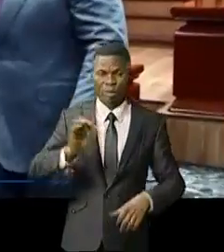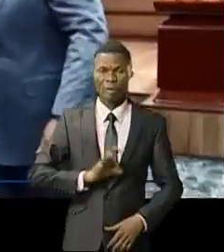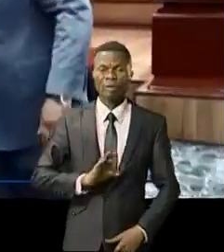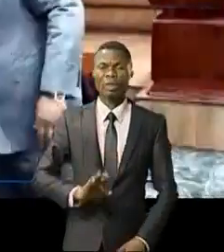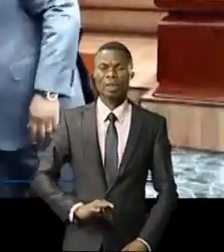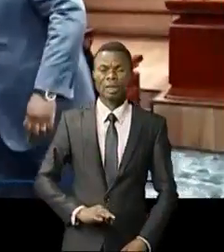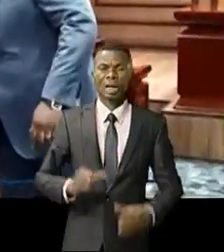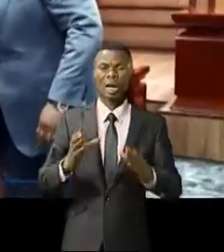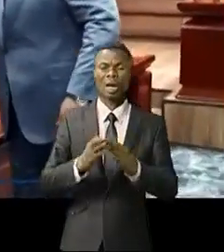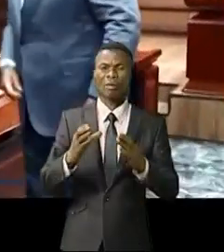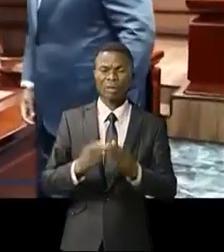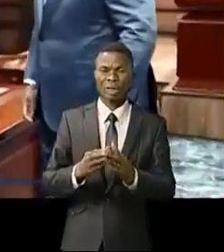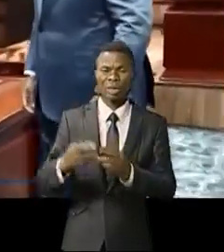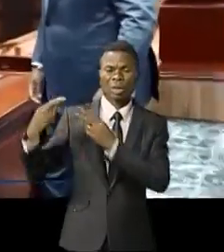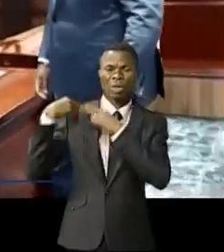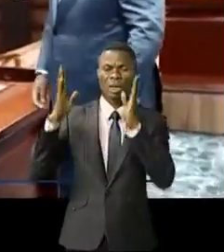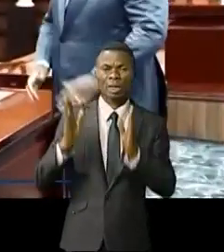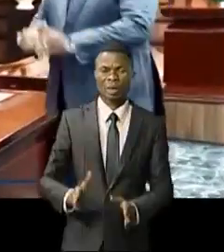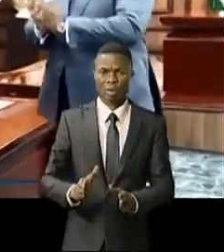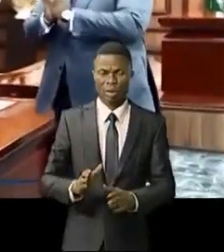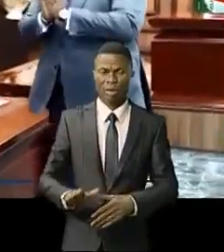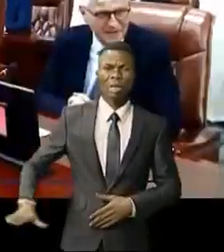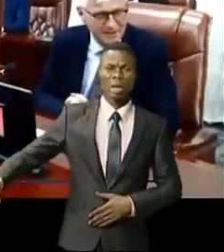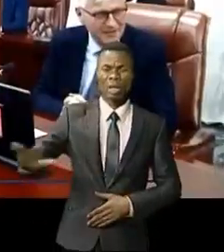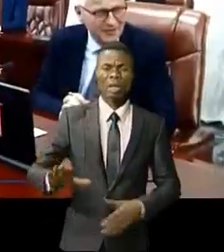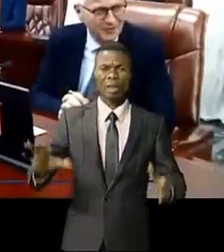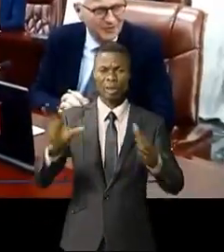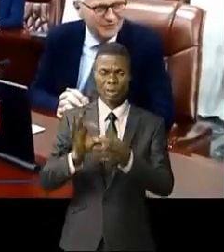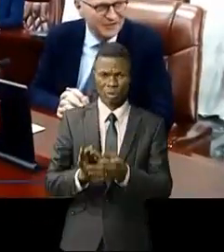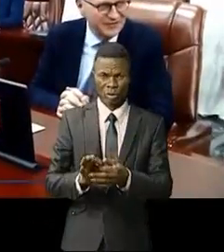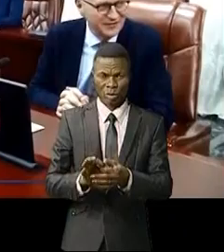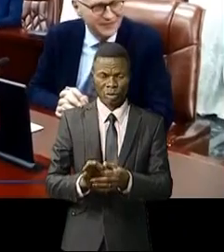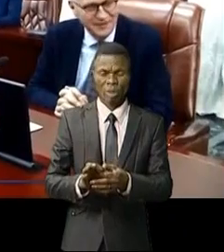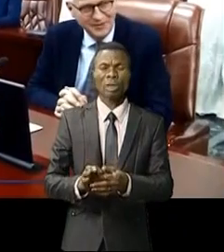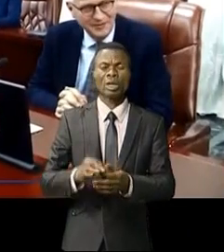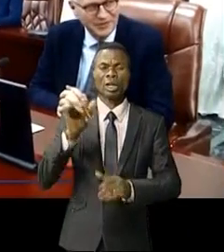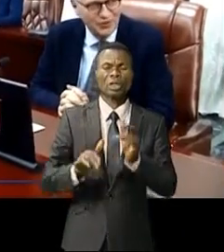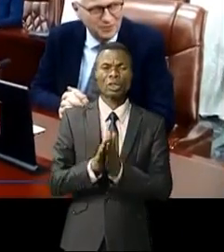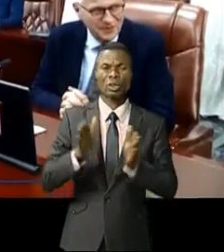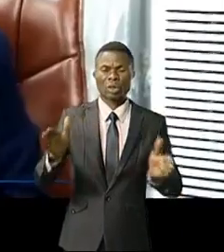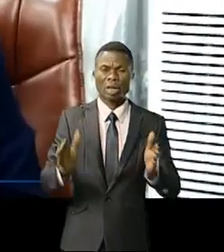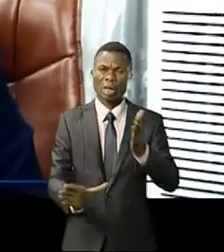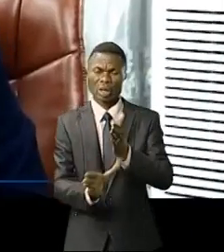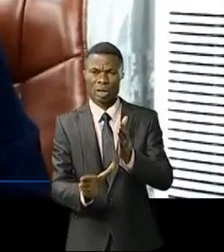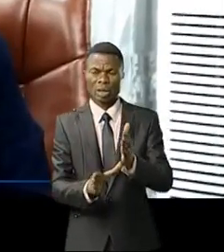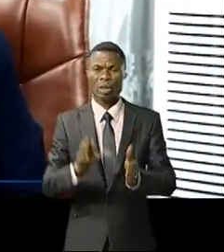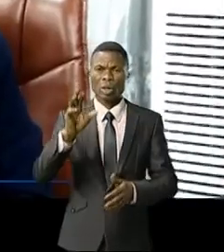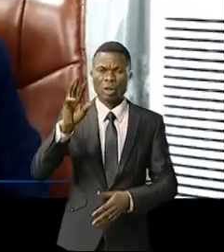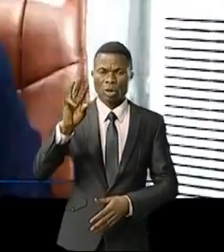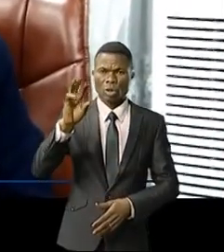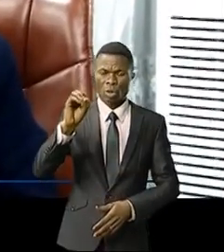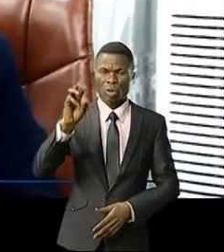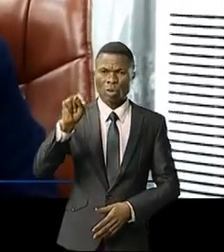Félix-Antoine Tshisekedi Tshilombo avec une délégation de l'Organisation des Nations Unies conduite par le secrétaire général adjoint de l'ONU chargé